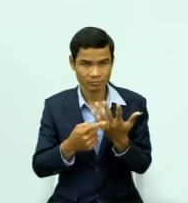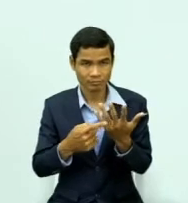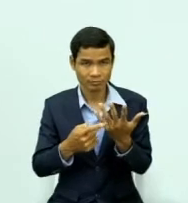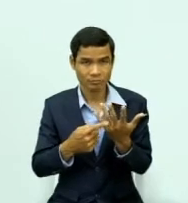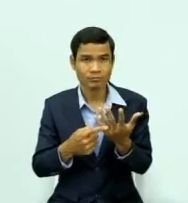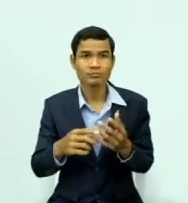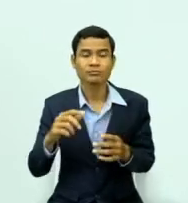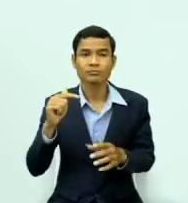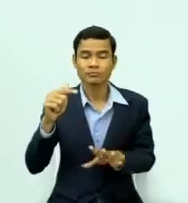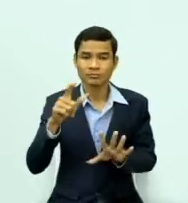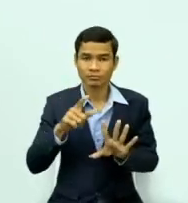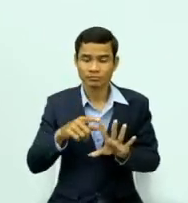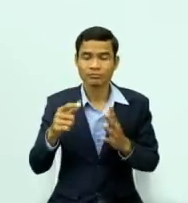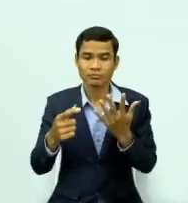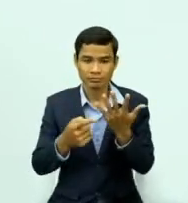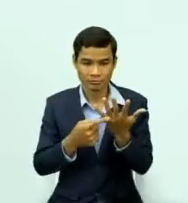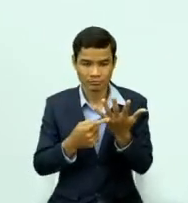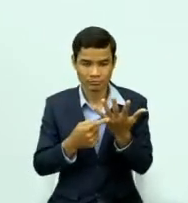ngờ